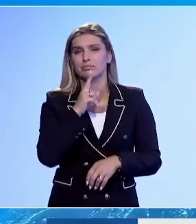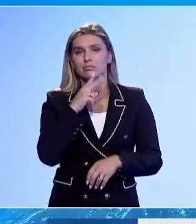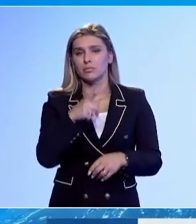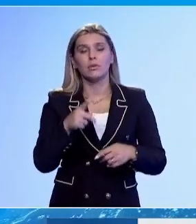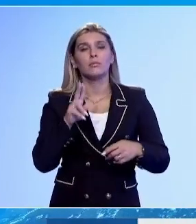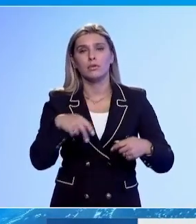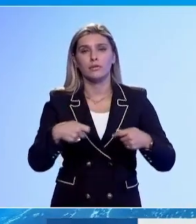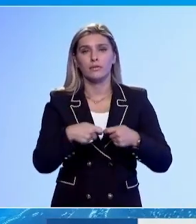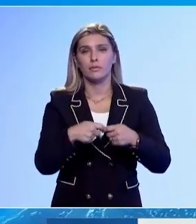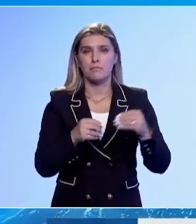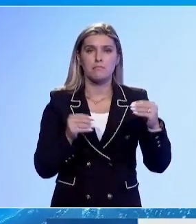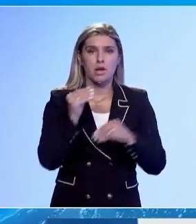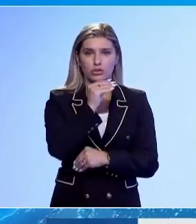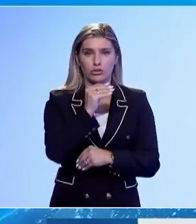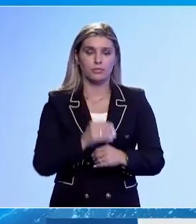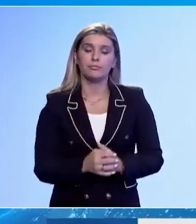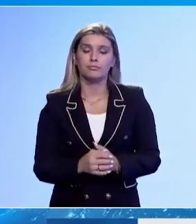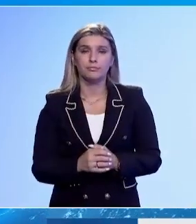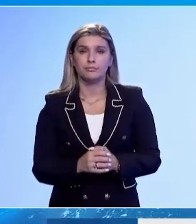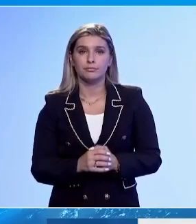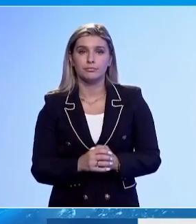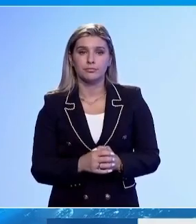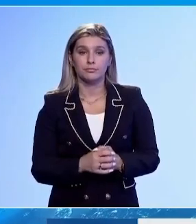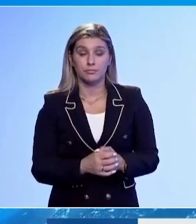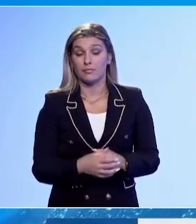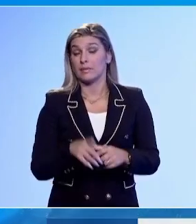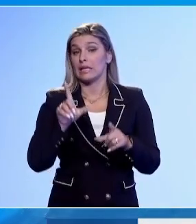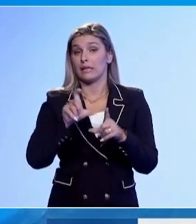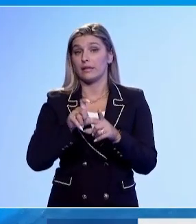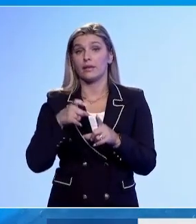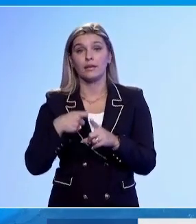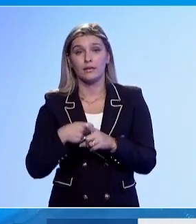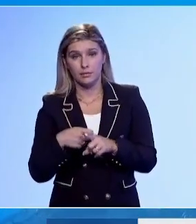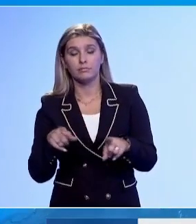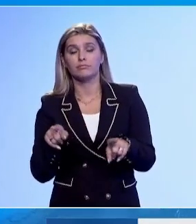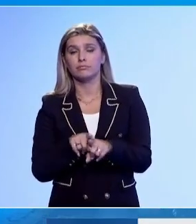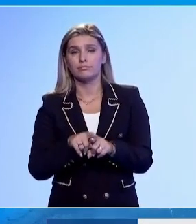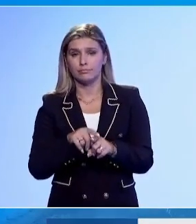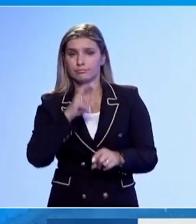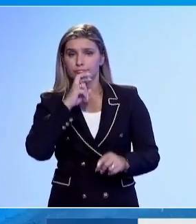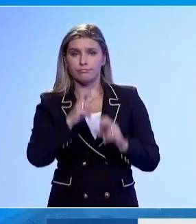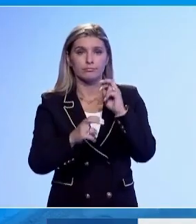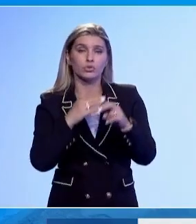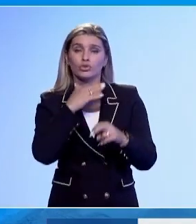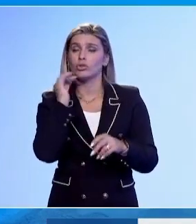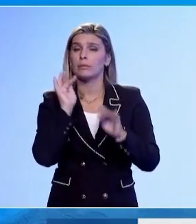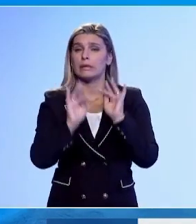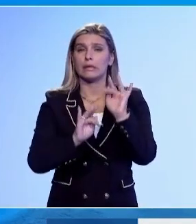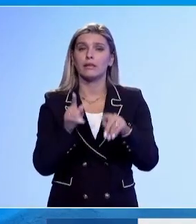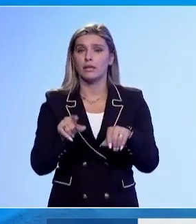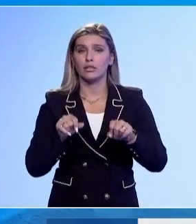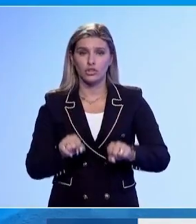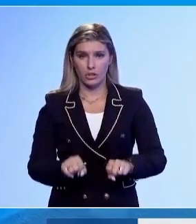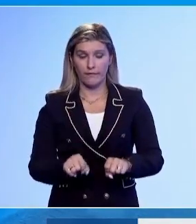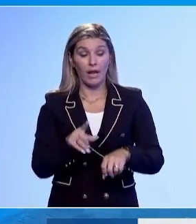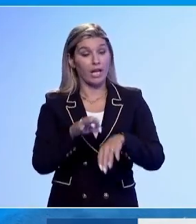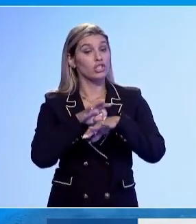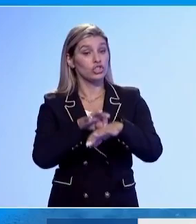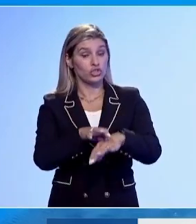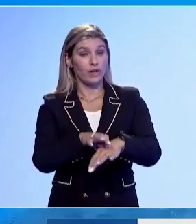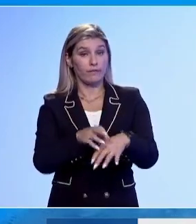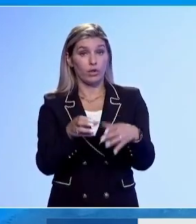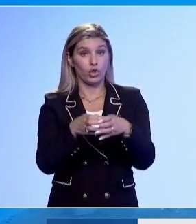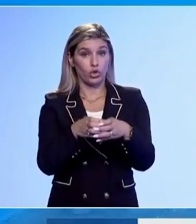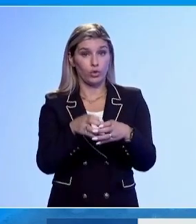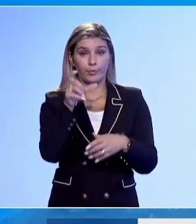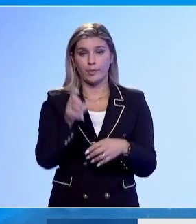minimizuar atë. Edhe Lidhja Demokratike e Kosovës ka adresuar kritika ndaj qeverisë. Shefi grupit parlamentar i kësaj